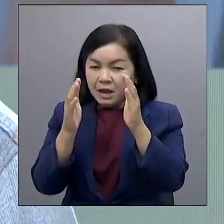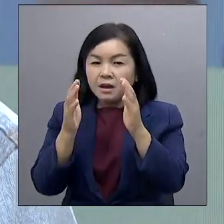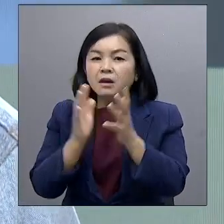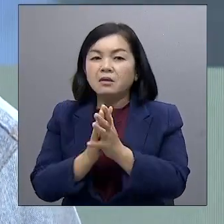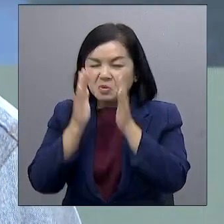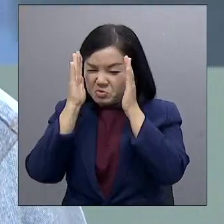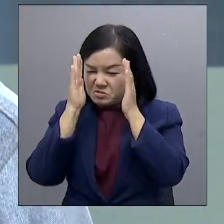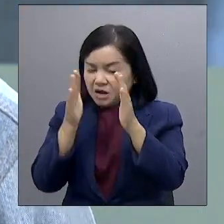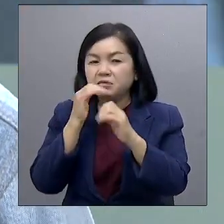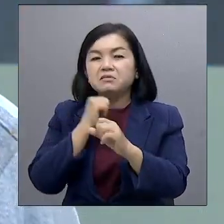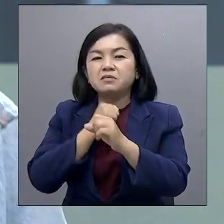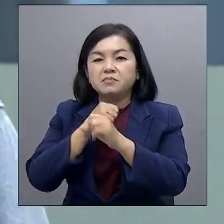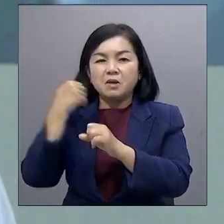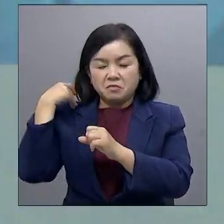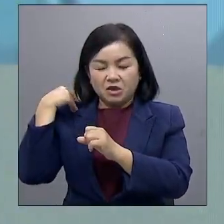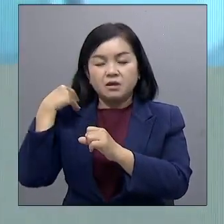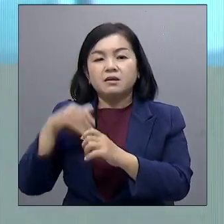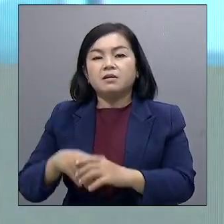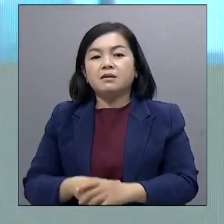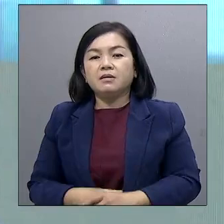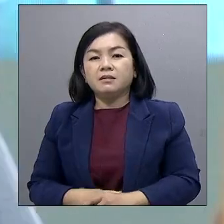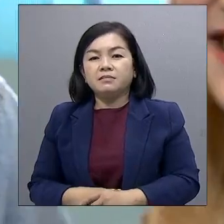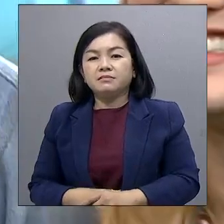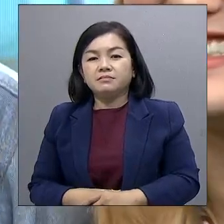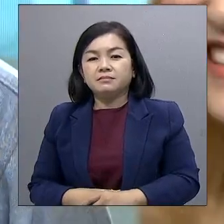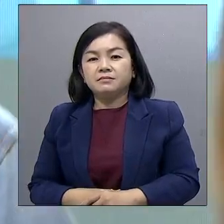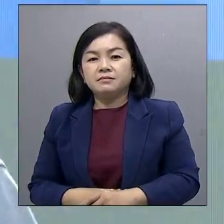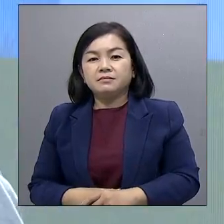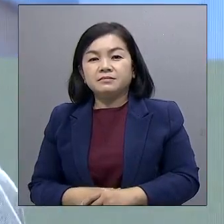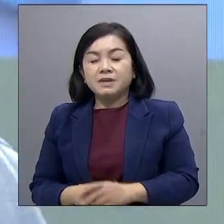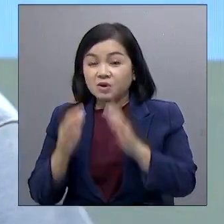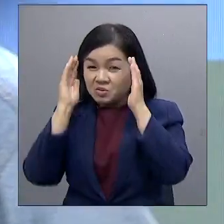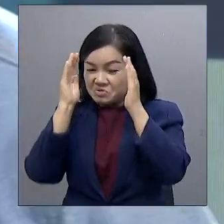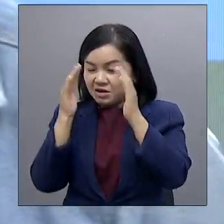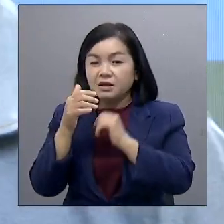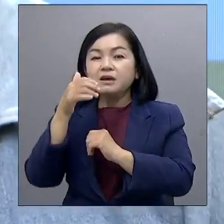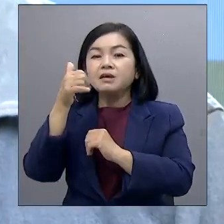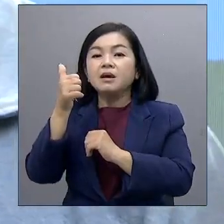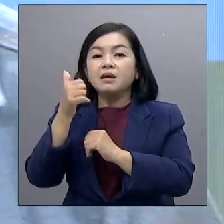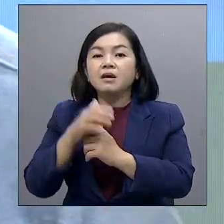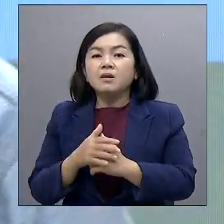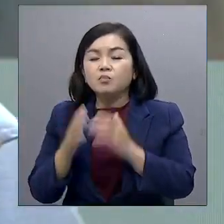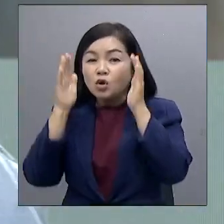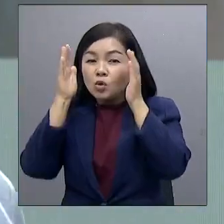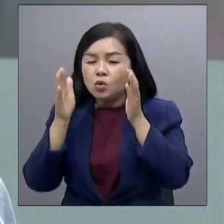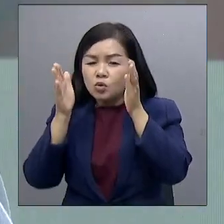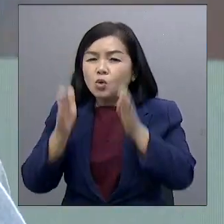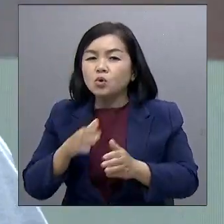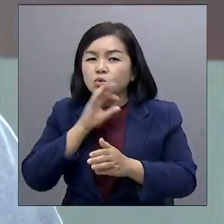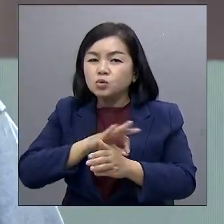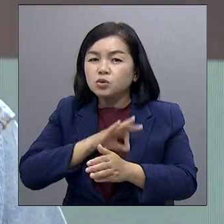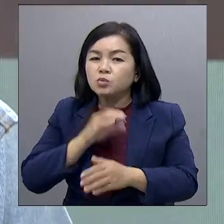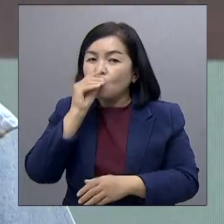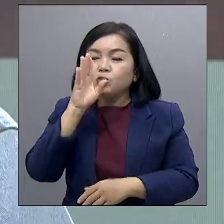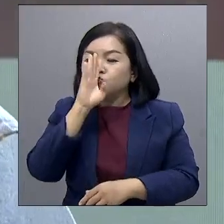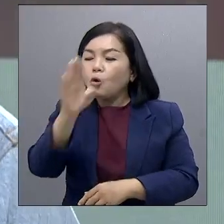อาจจะจริงจังจริงใจมากเกินไปออ๋อโดนคนเอาเปรียบงงนิดหน่อยโดนคนเอาเปรียบอ๋อไม่ครับเป็นคนที่รู้สึกอะไรก็จะพูดออกมา